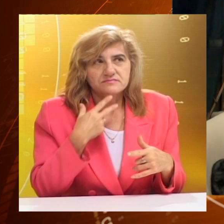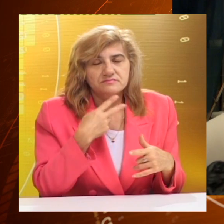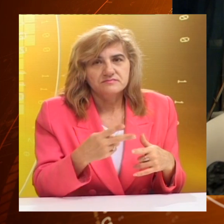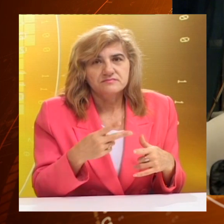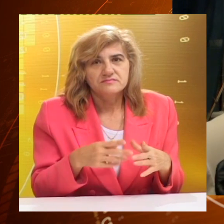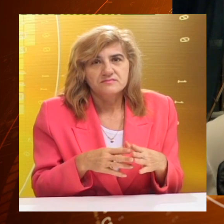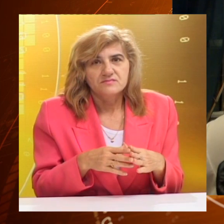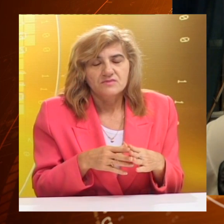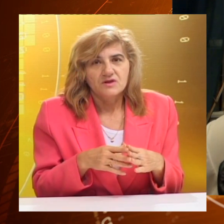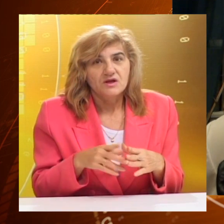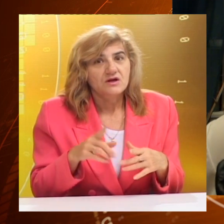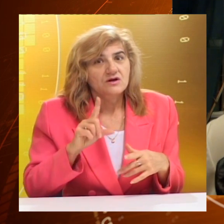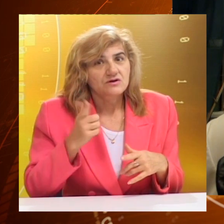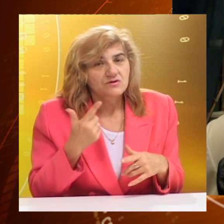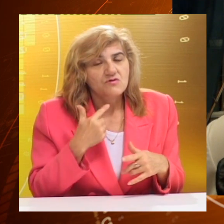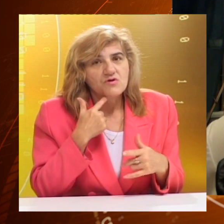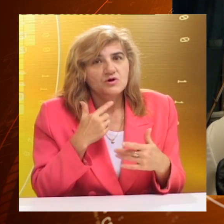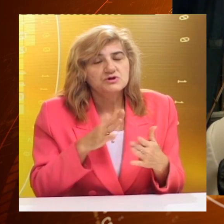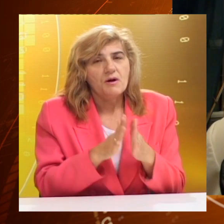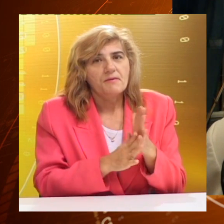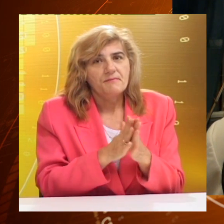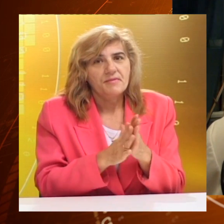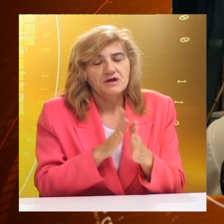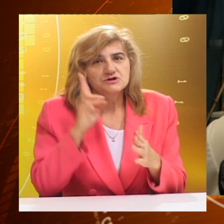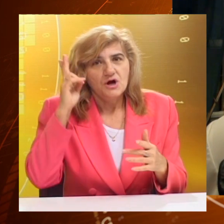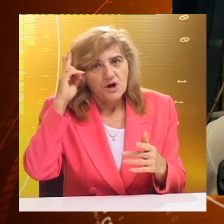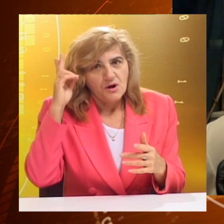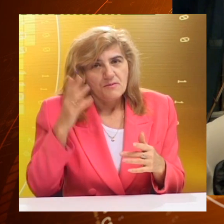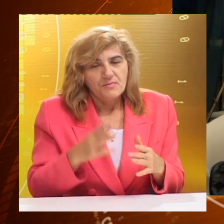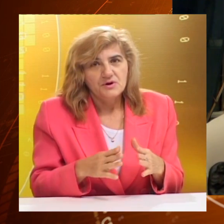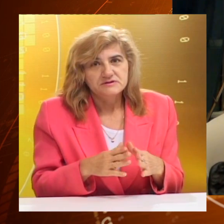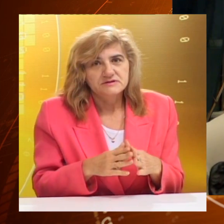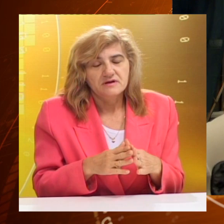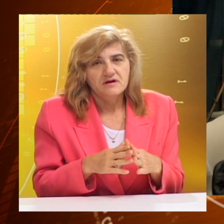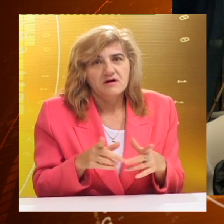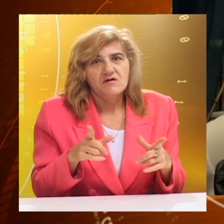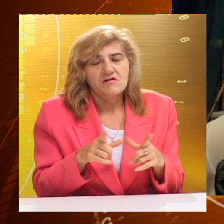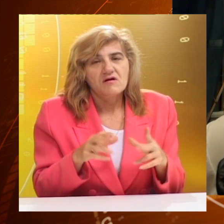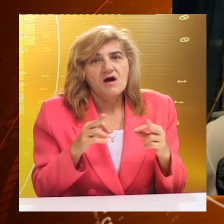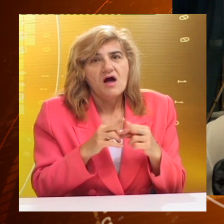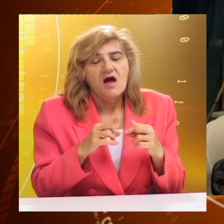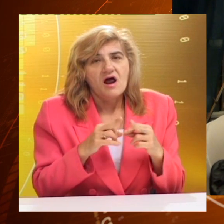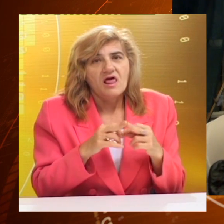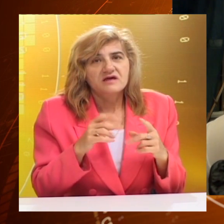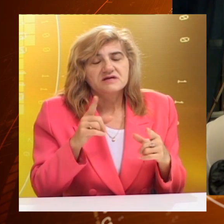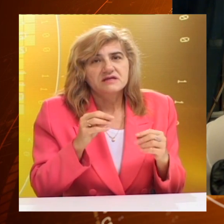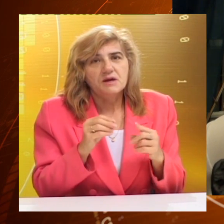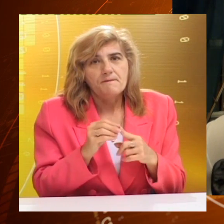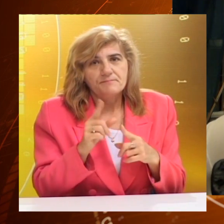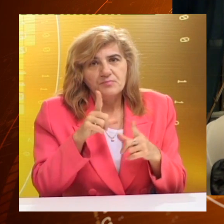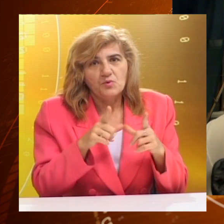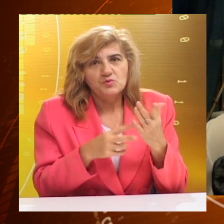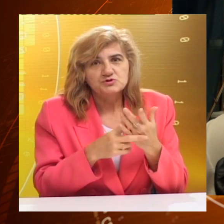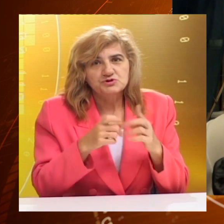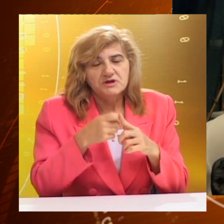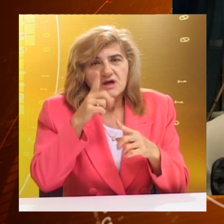znači, po toj lutkarskoj tehnologiji. S druge strane, ona priča jednu priču opšte poznatu. To je bajka Aleksandra Sergejevića